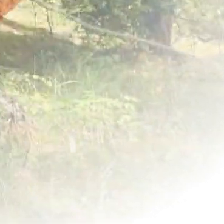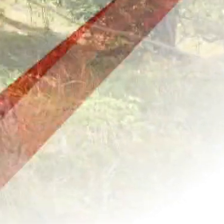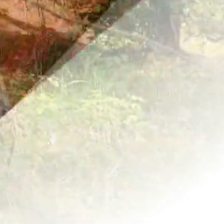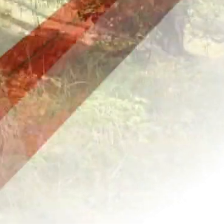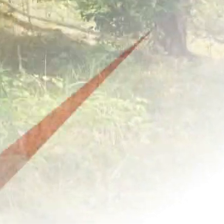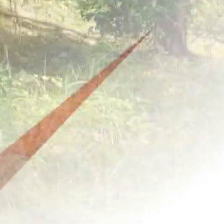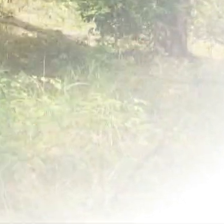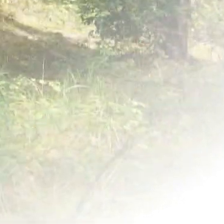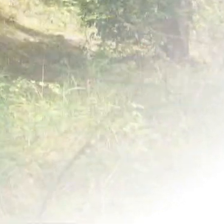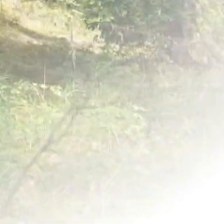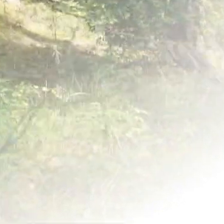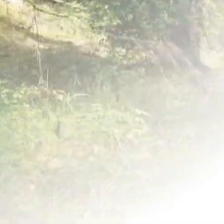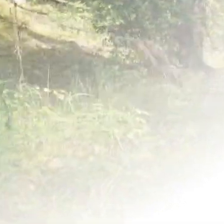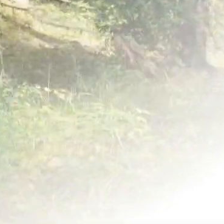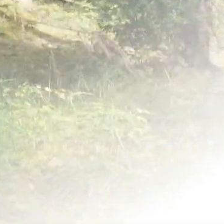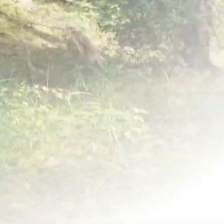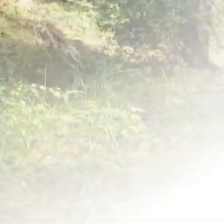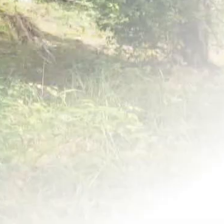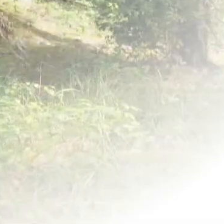зазначаная 16 верасня ў Гродні,